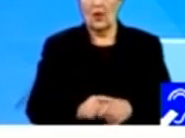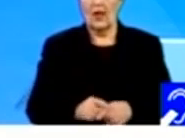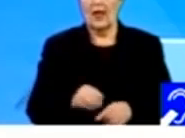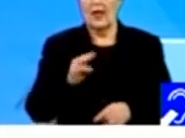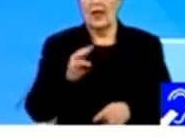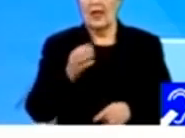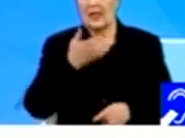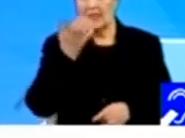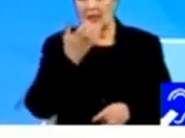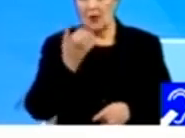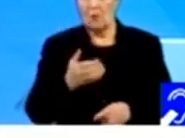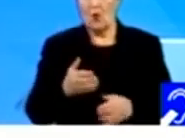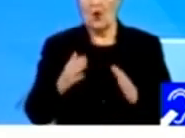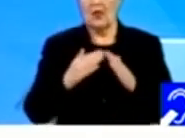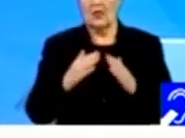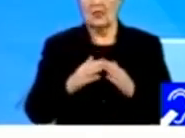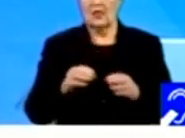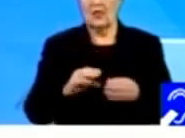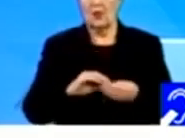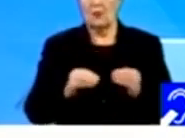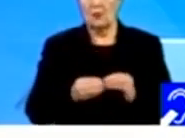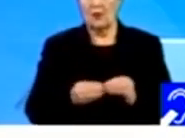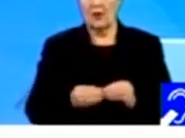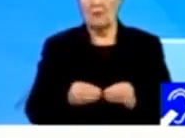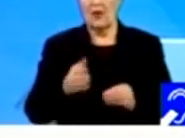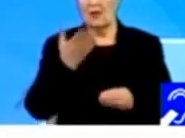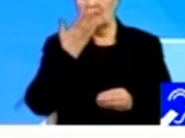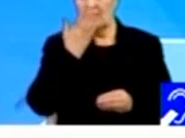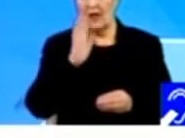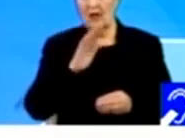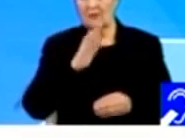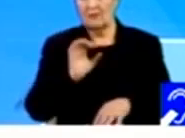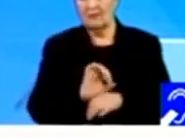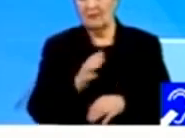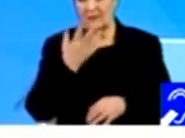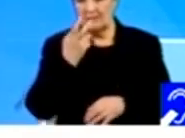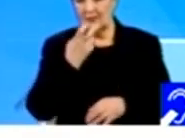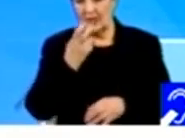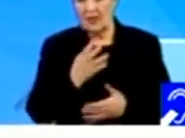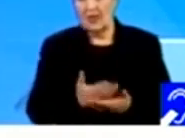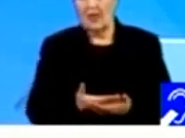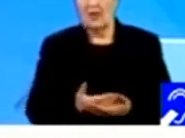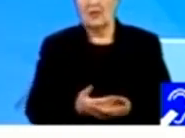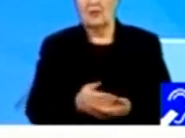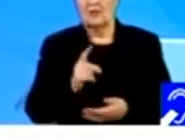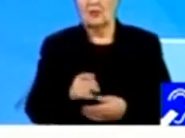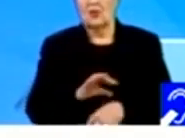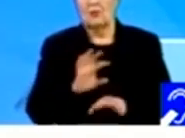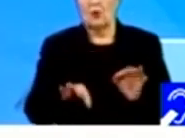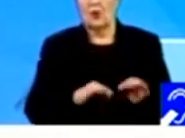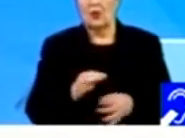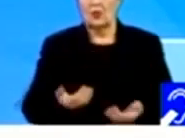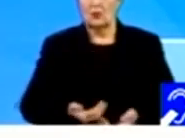termoizolarea clădirilor, de la rezolvarea problemei stației de epurare și finalizând cu înlăturarea mirosului urât și finalizând cu proiecte